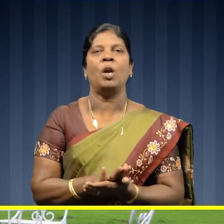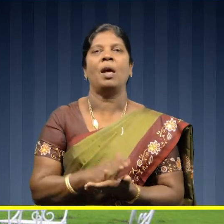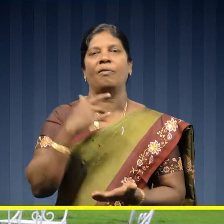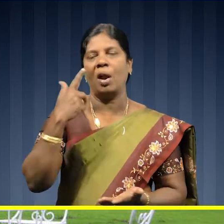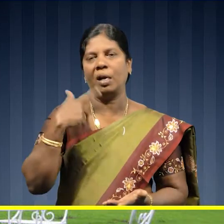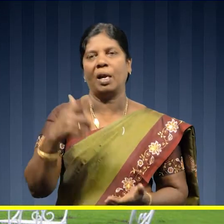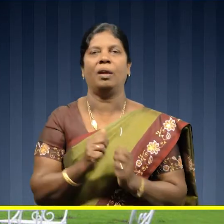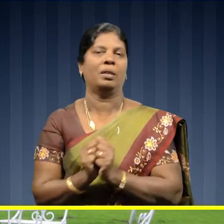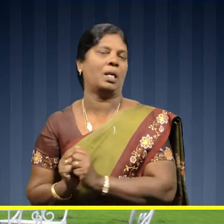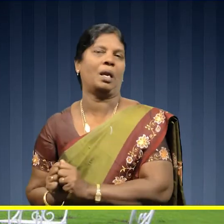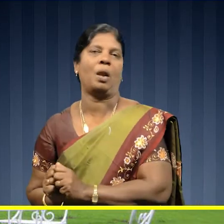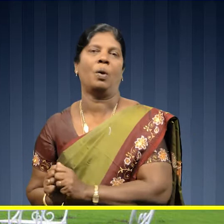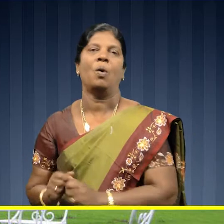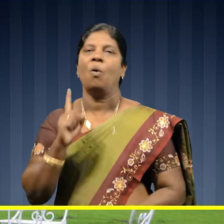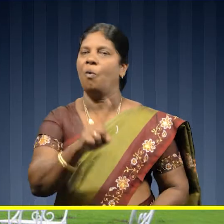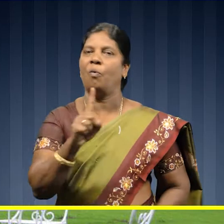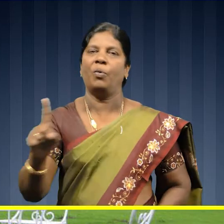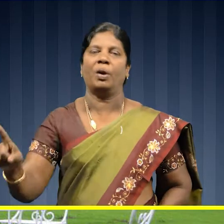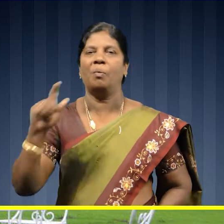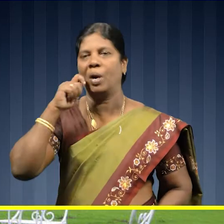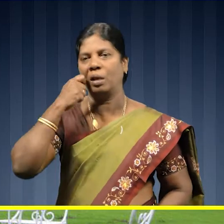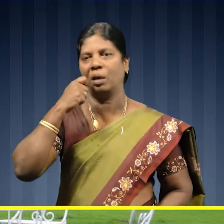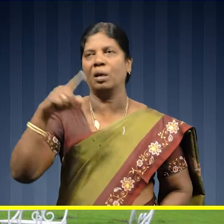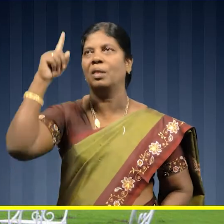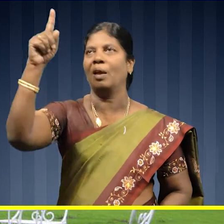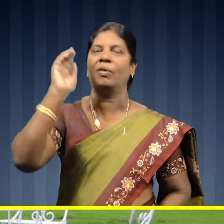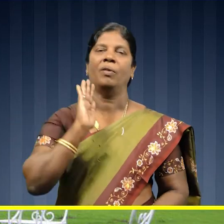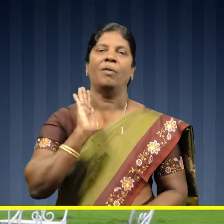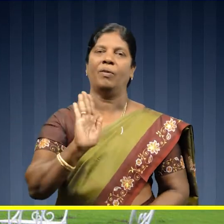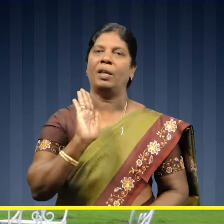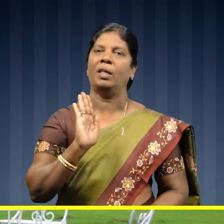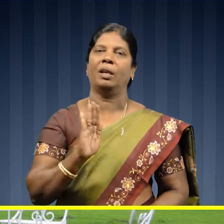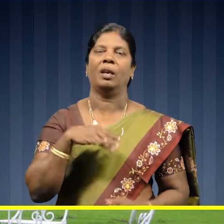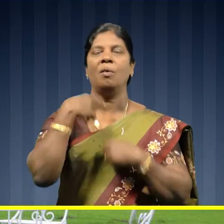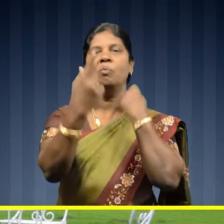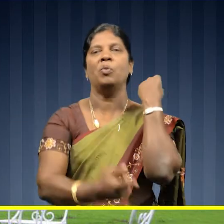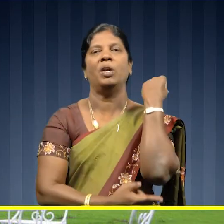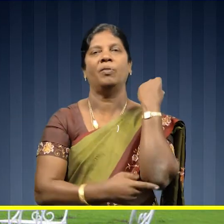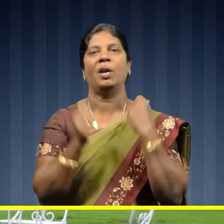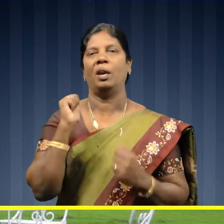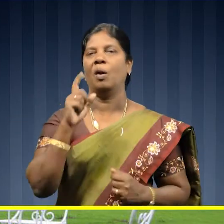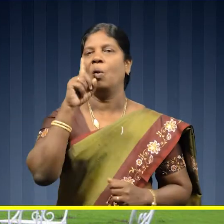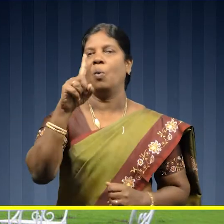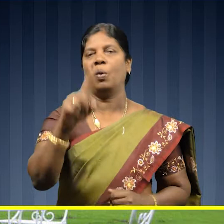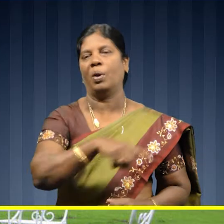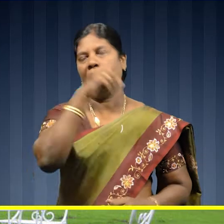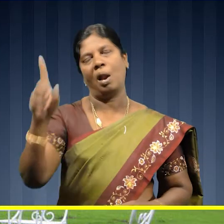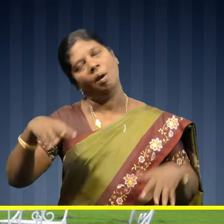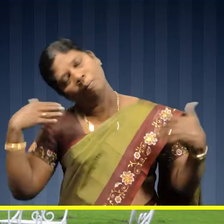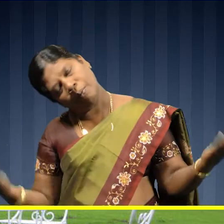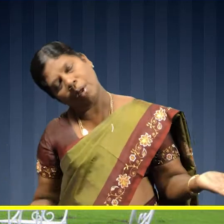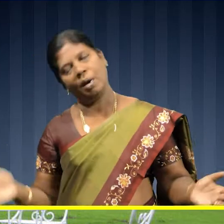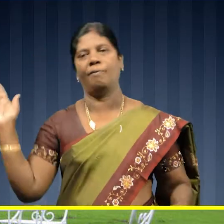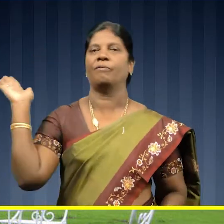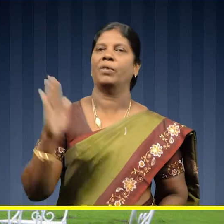வாழ்க்கையை அர்த்தமுள்ளதாக்குகிறான் என்றால், ஒவ்வொரு மனிதனுக்கும் கடவுள் வைத்திருக்கிற முடிவு என்னவென்றால்,